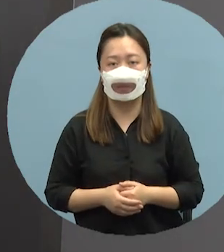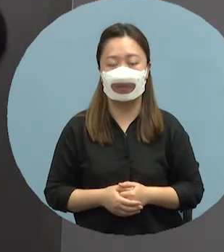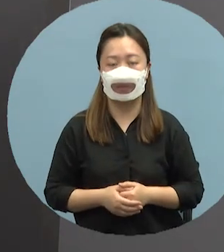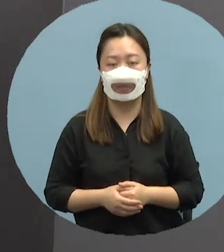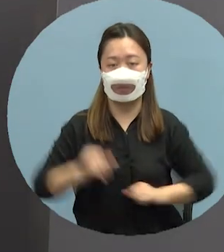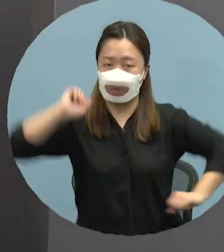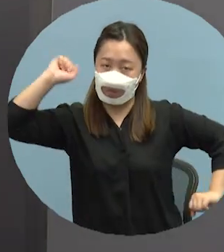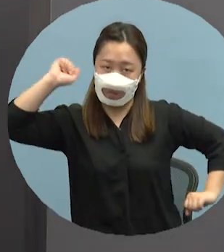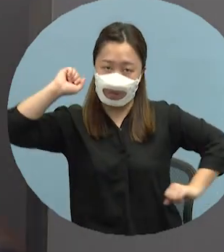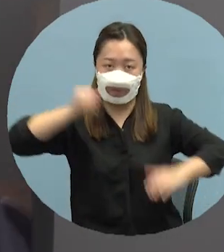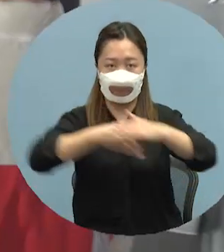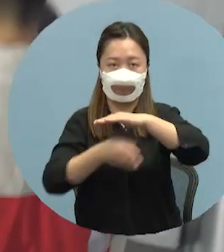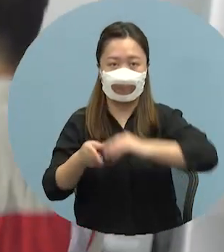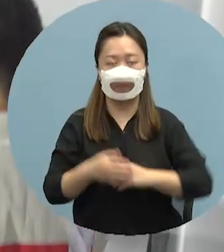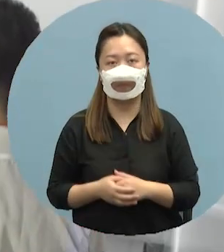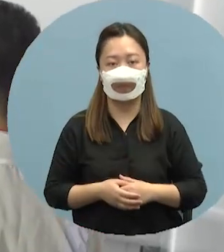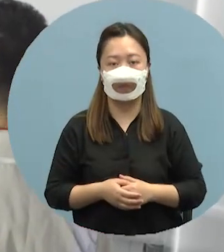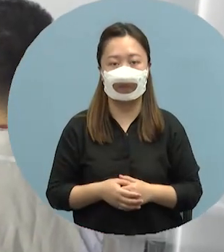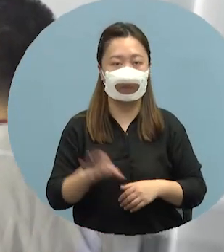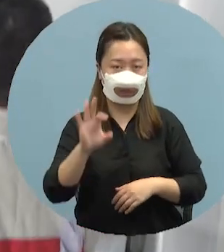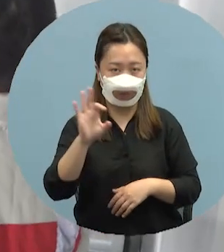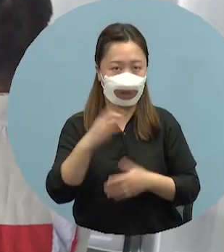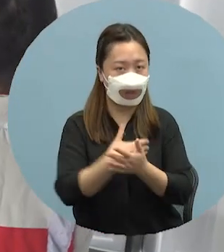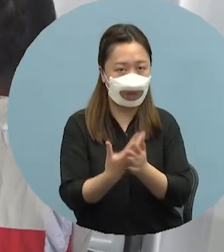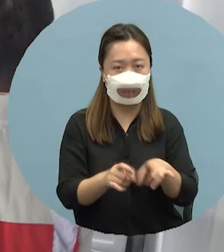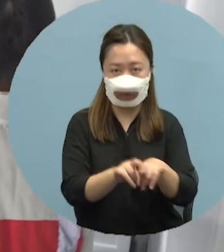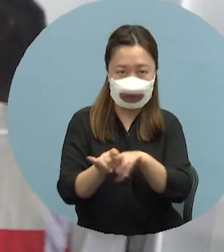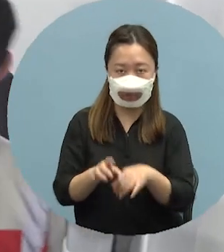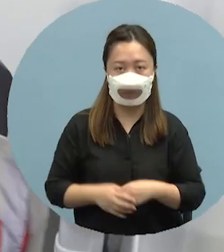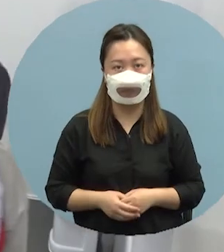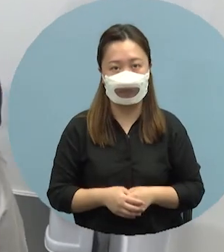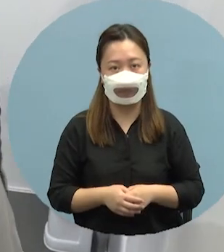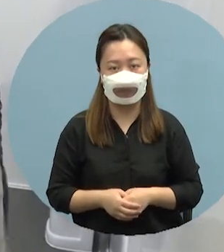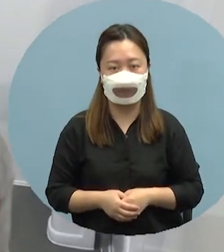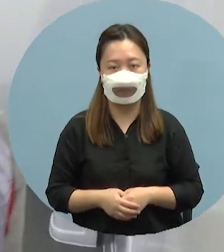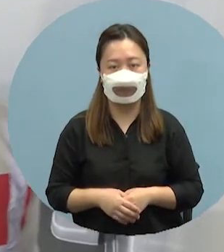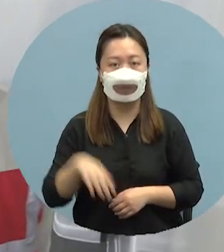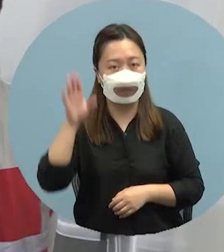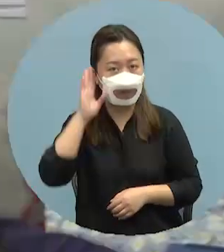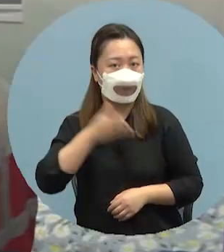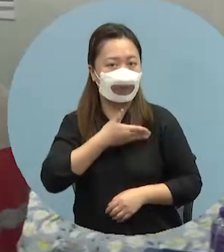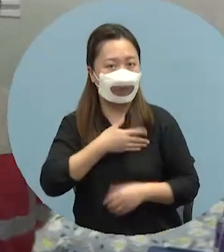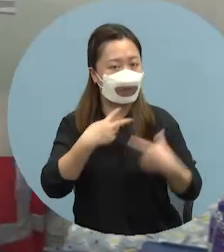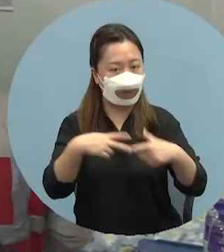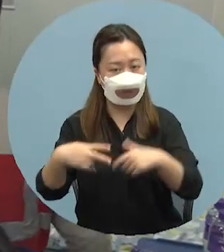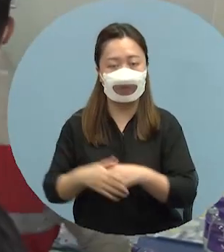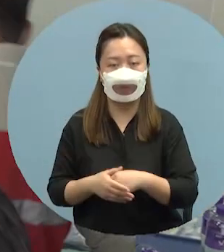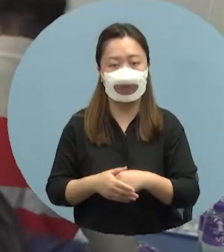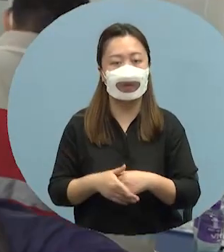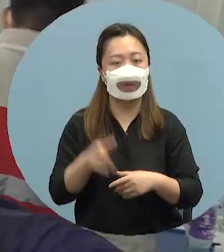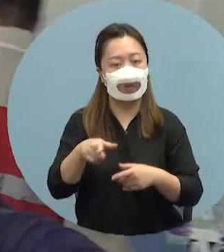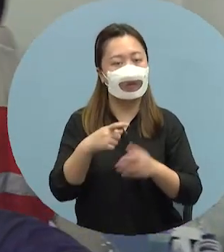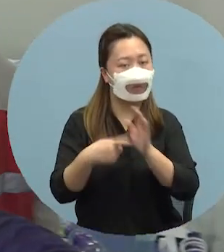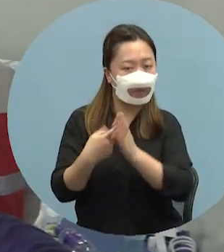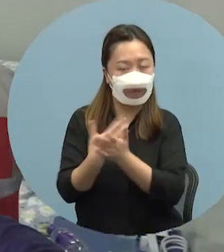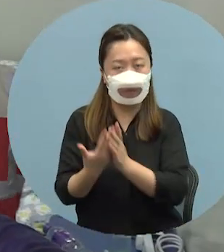淋浴间同埋厕所等设施，并且听取工作人员介绍防疫设备、